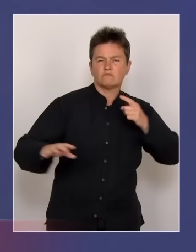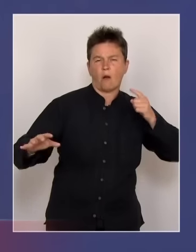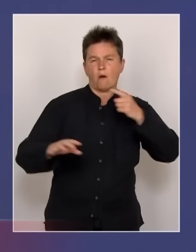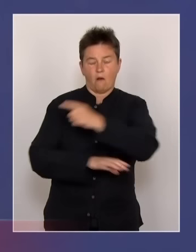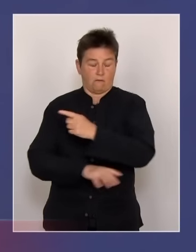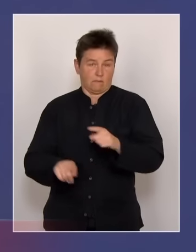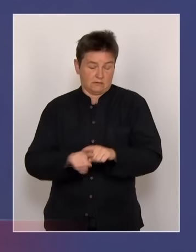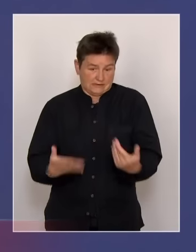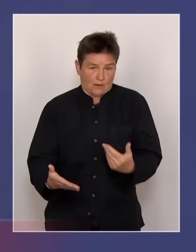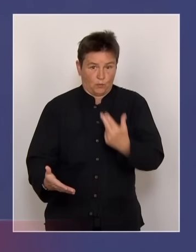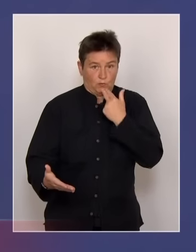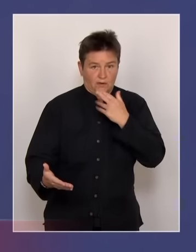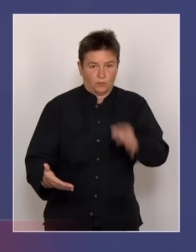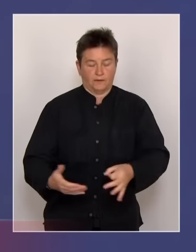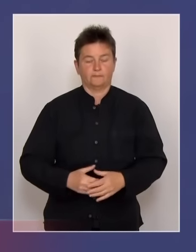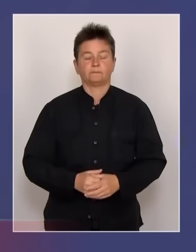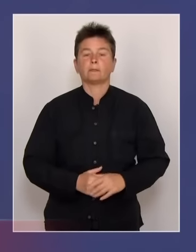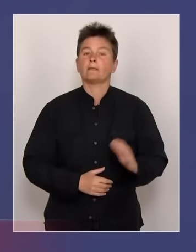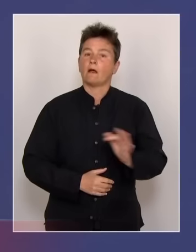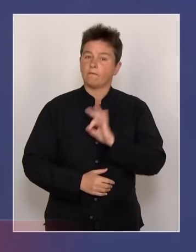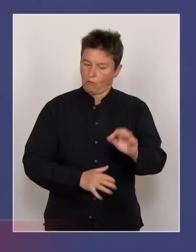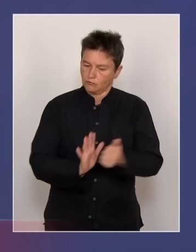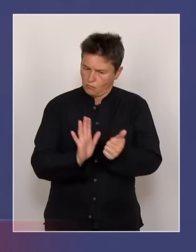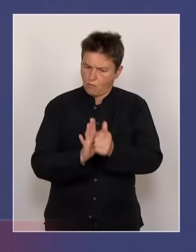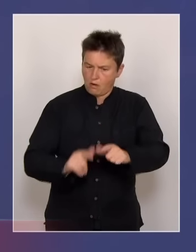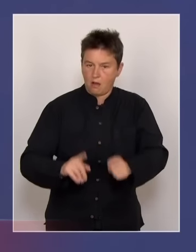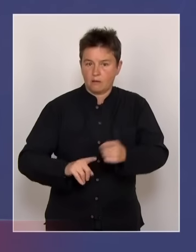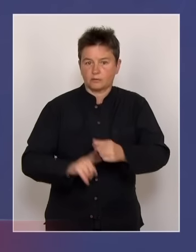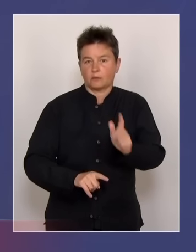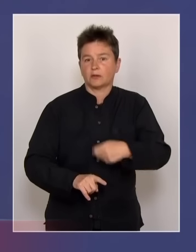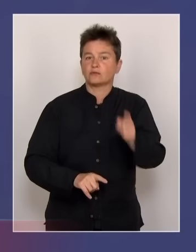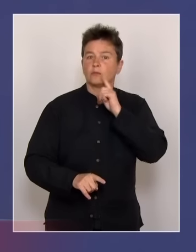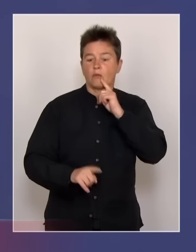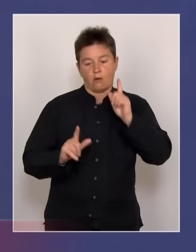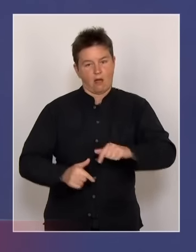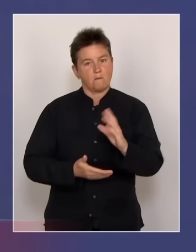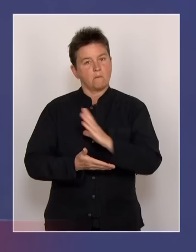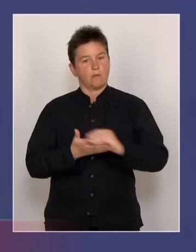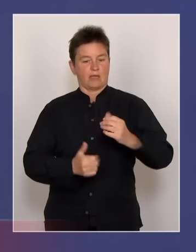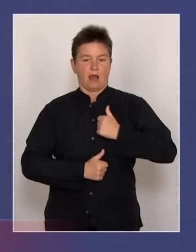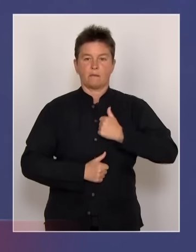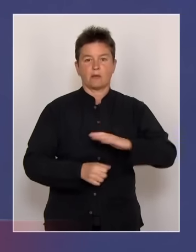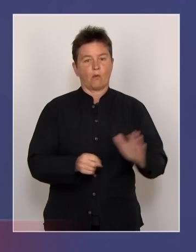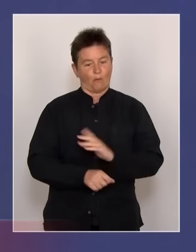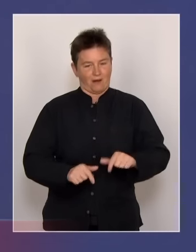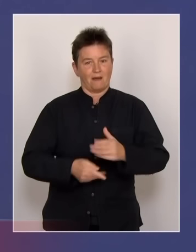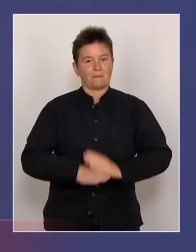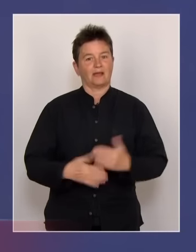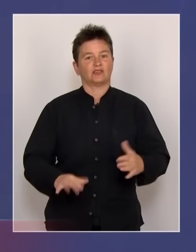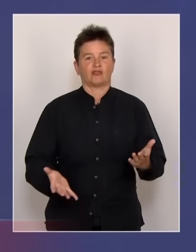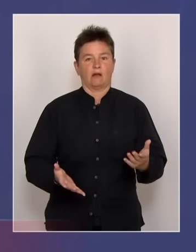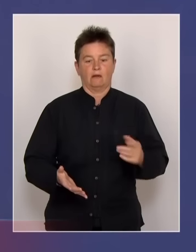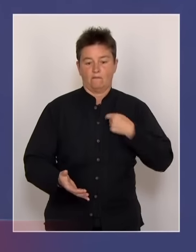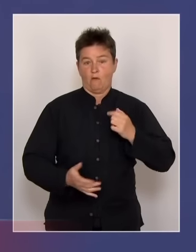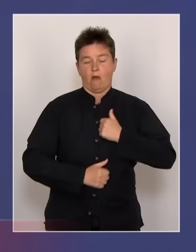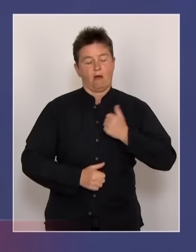capacités utiles. La France y jouera tout son rôle, nous qui avons un modèle d'armée complète dont l'objectif est d